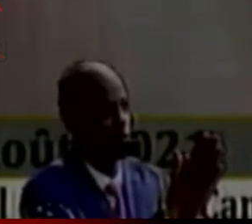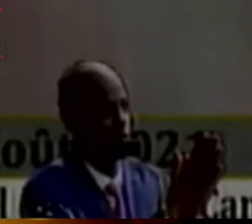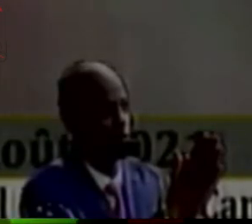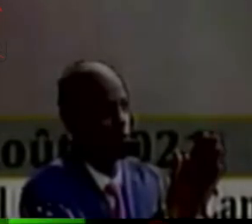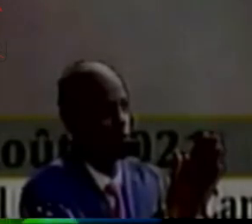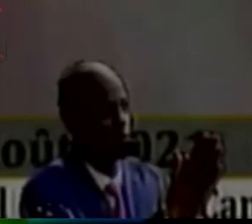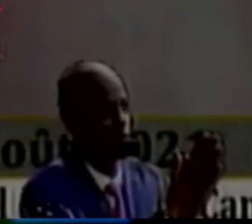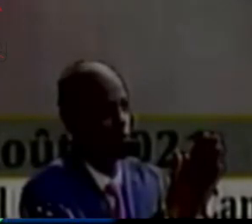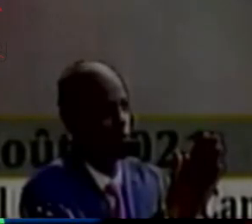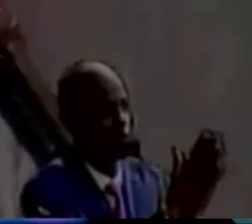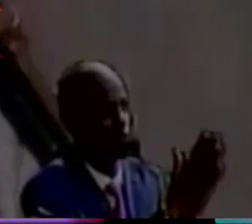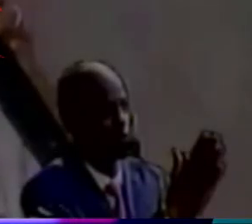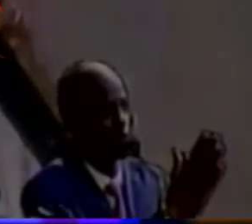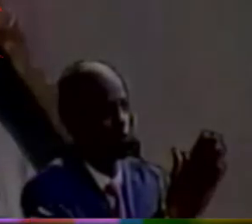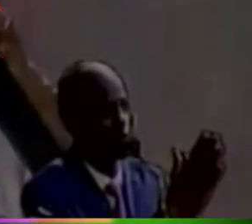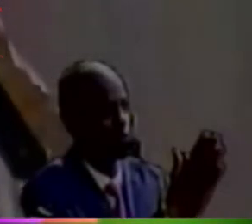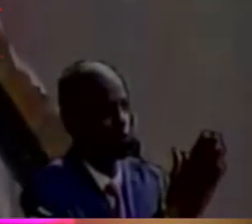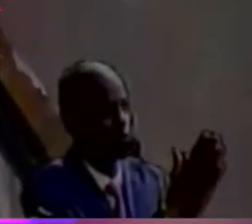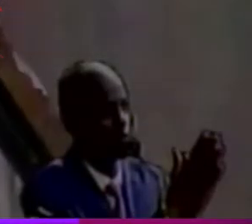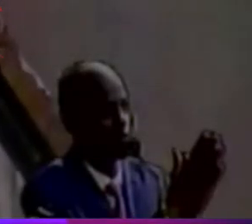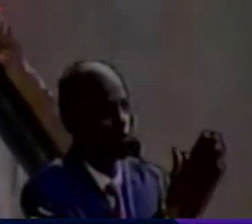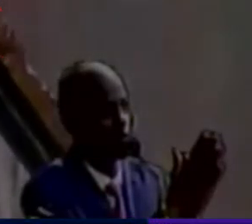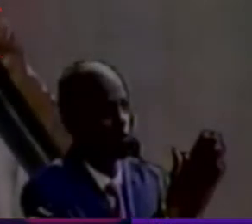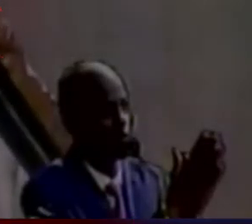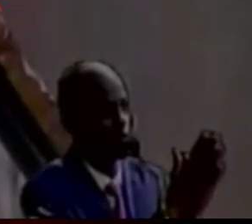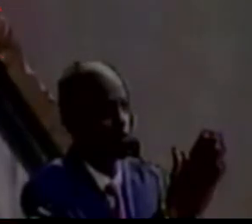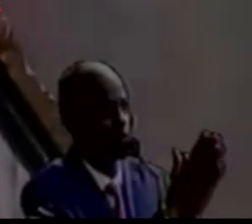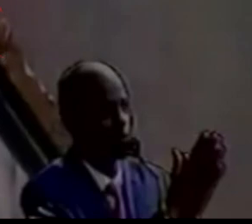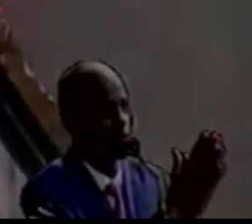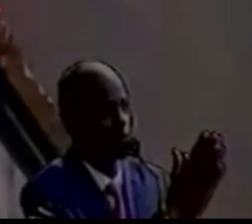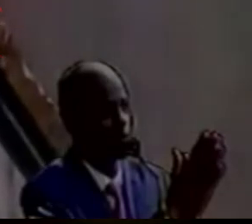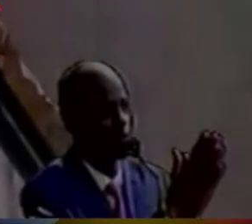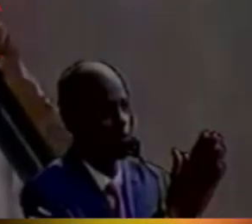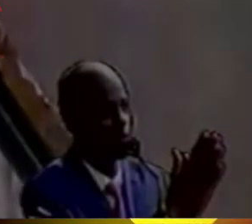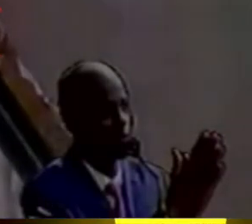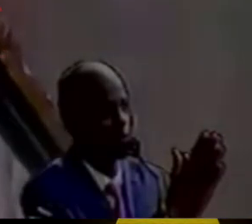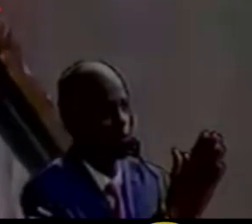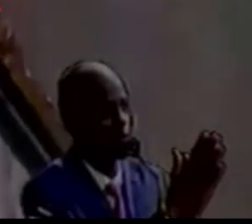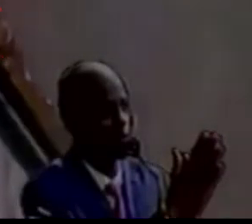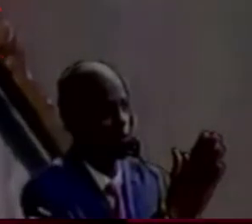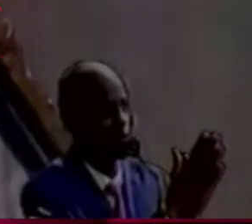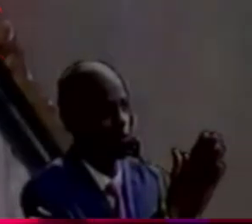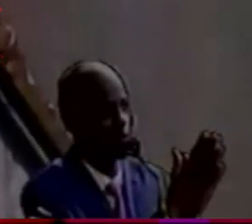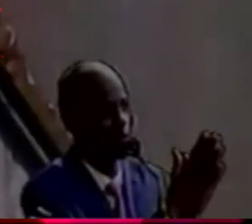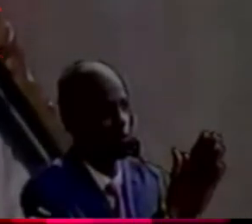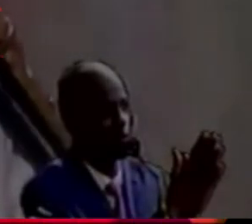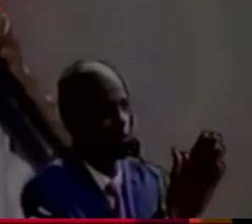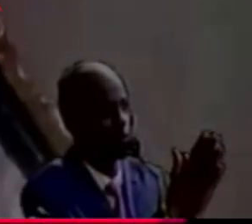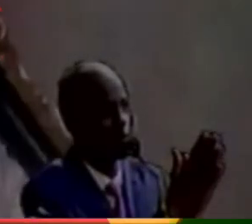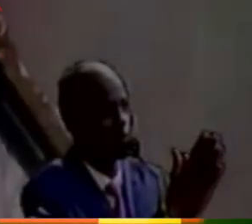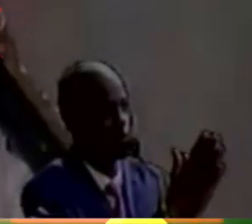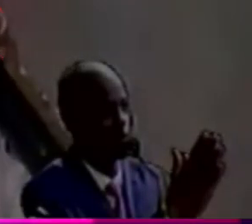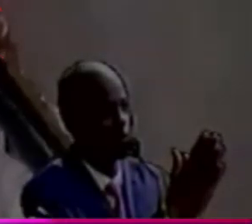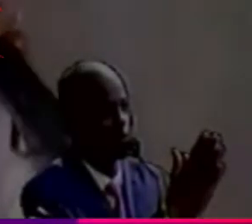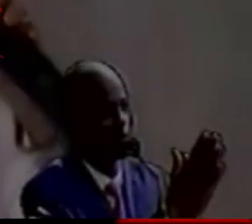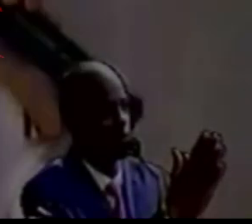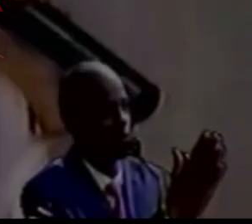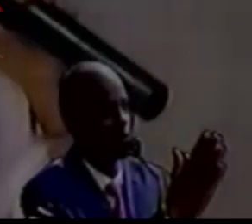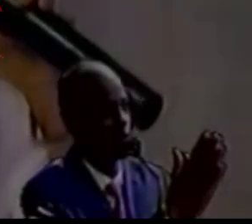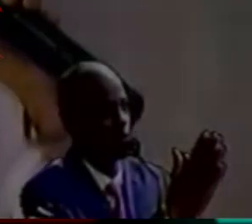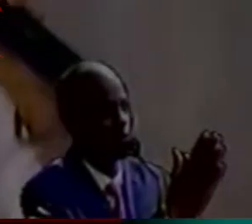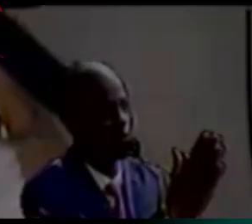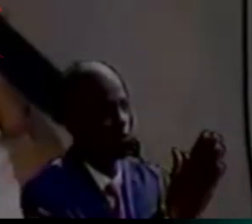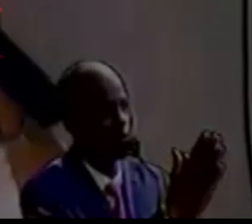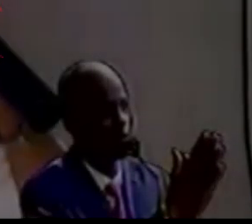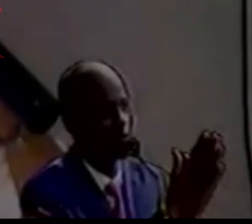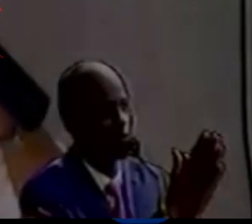fais confiance, on travaille ensemble. Nous gagnons l'histoire, côté d'Abralé, nous pas météo, mais nous connaissons les deux côtés